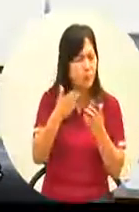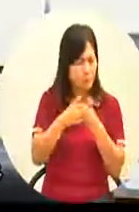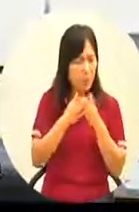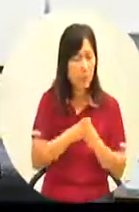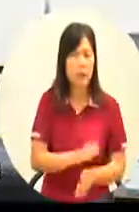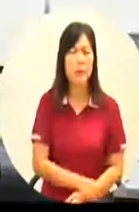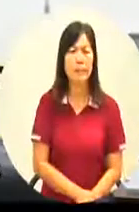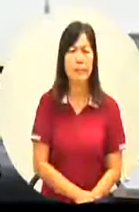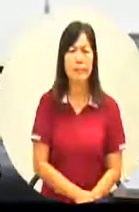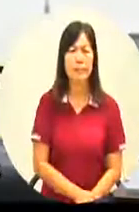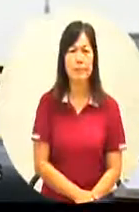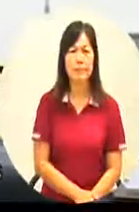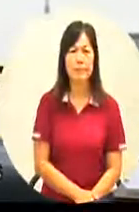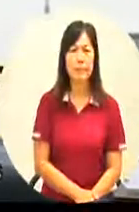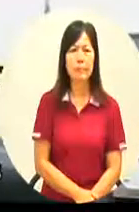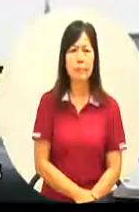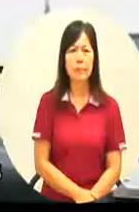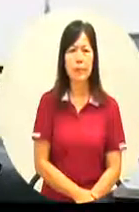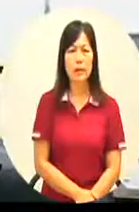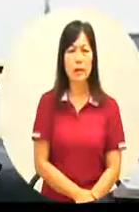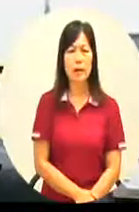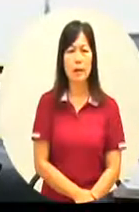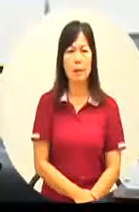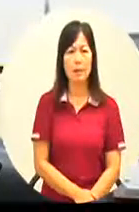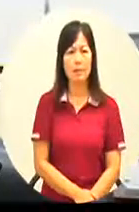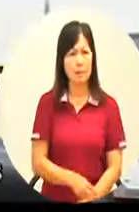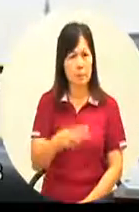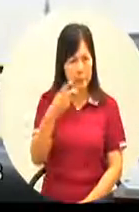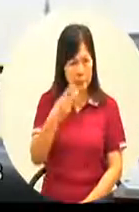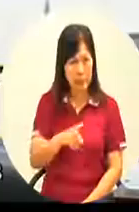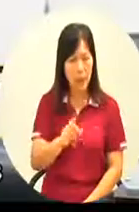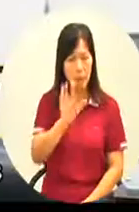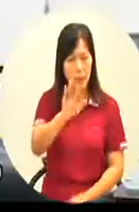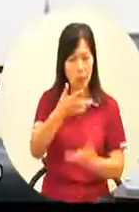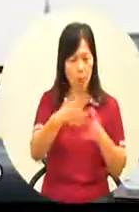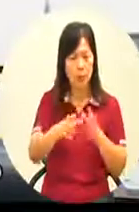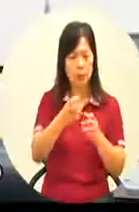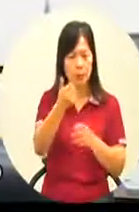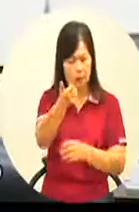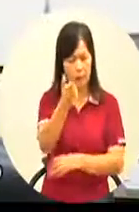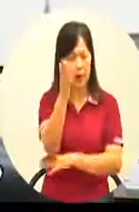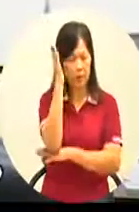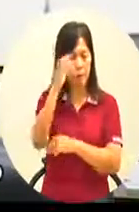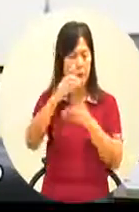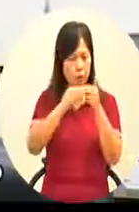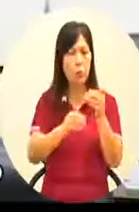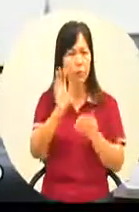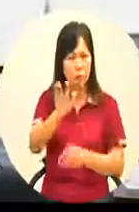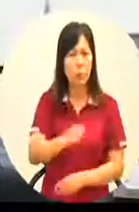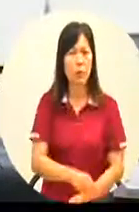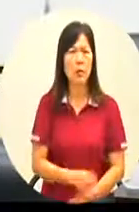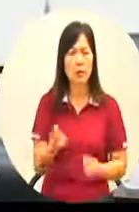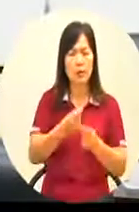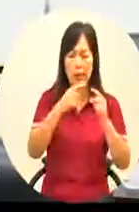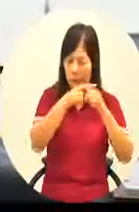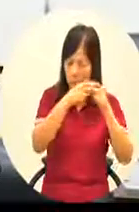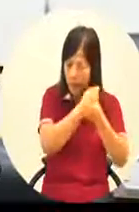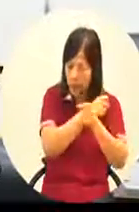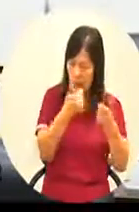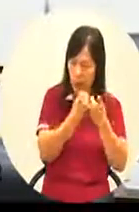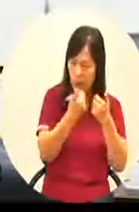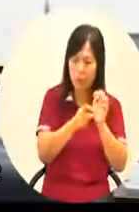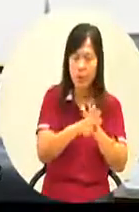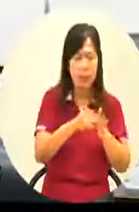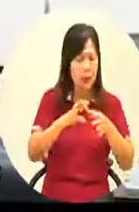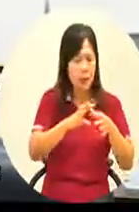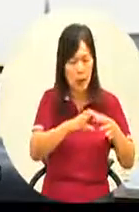局长，请坐哈。再来，我想我们很多好的政策哦，像研考会有时候讲，为了国际